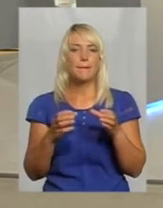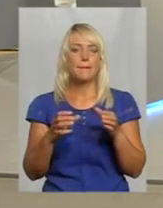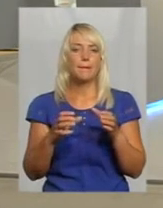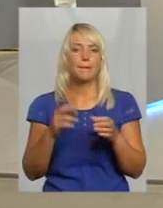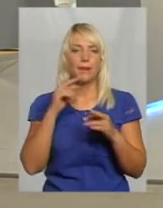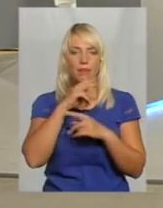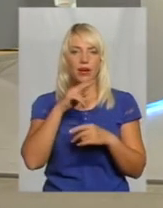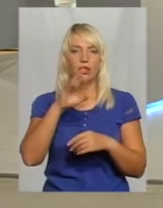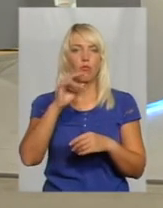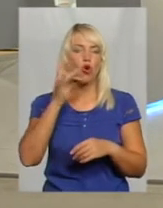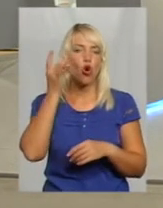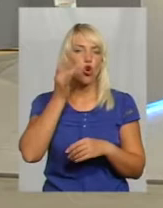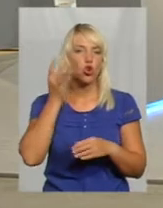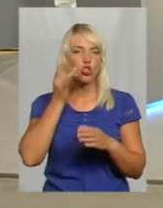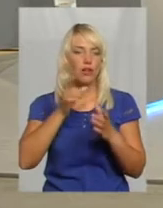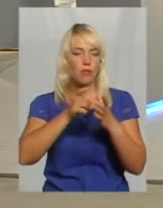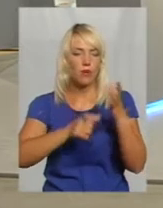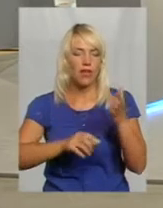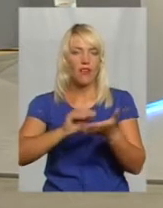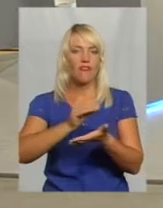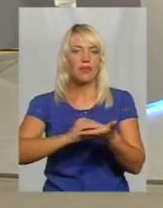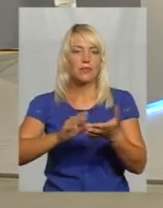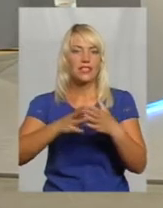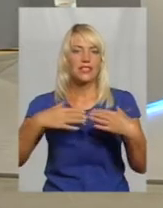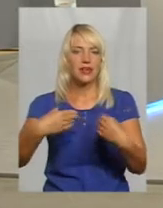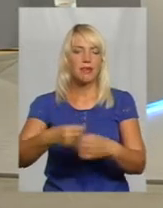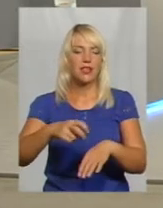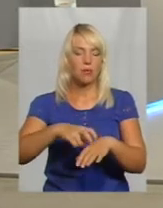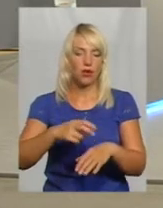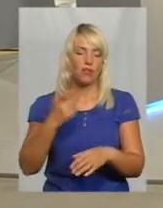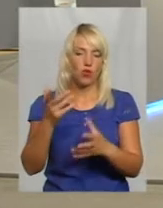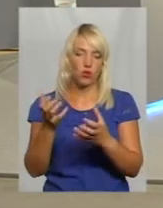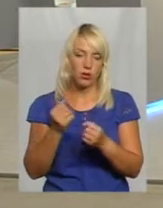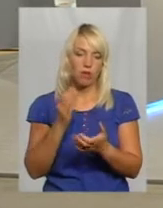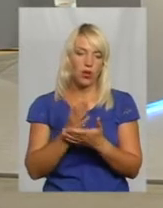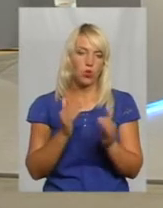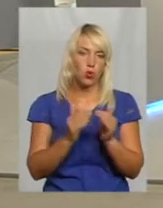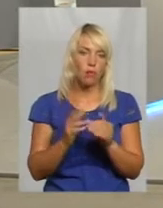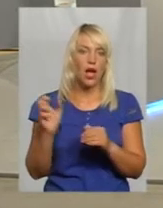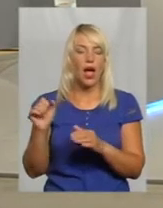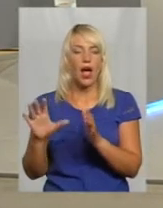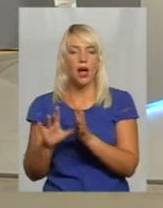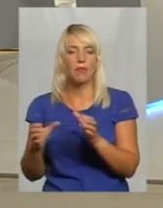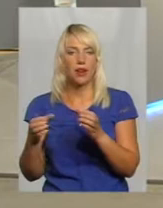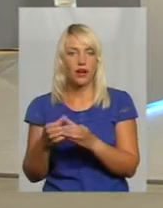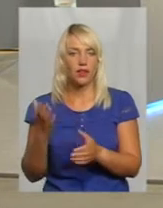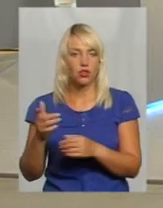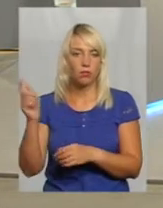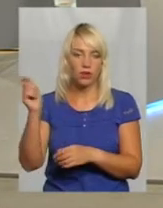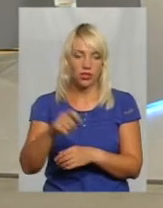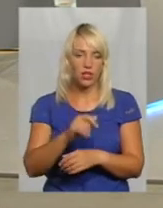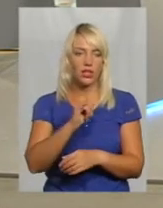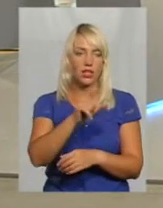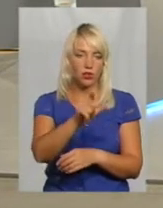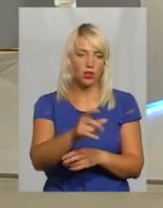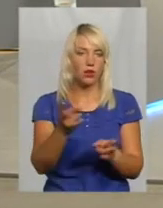рецепту, виписаному сімейним лікарем. Вони отримують, вони мають його вдома, а бригада паліативна, якщо приїхала і пацієнт цього